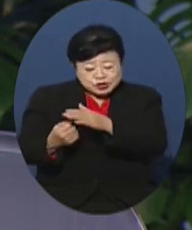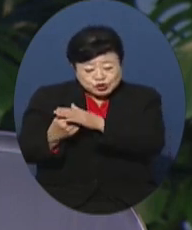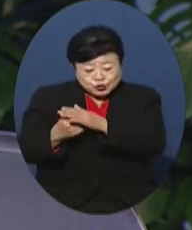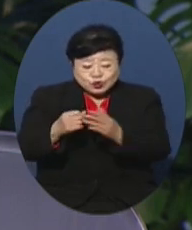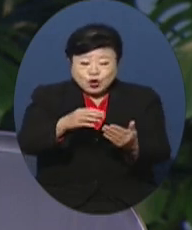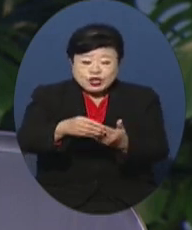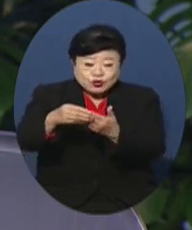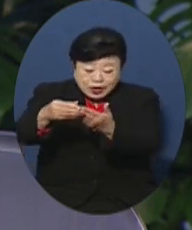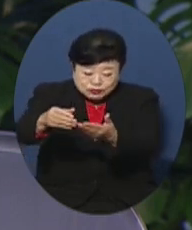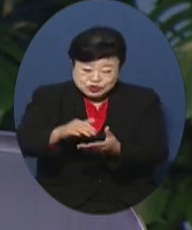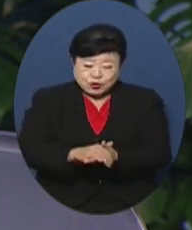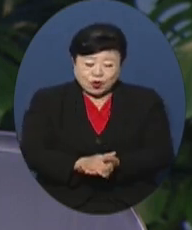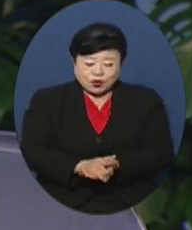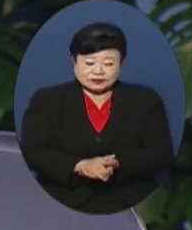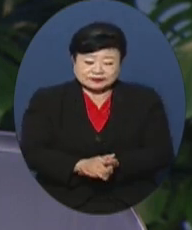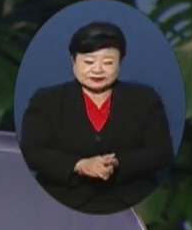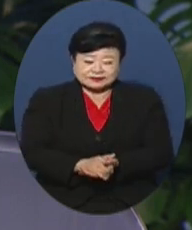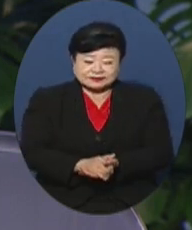빈도하시는 것입니다.